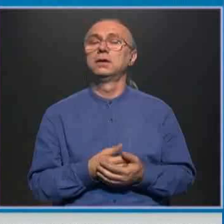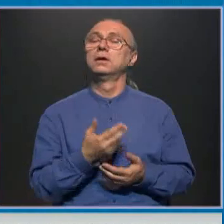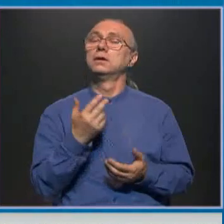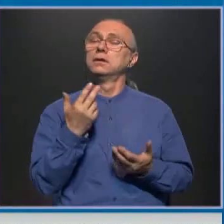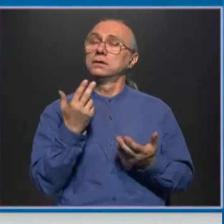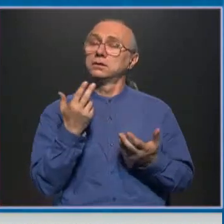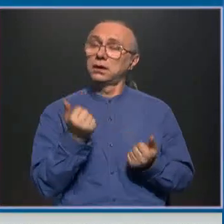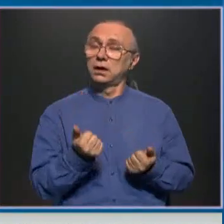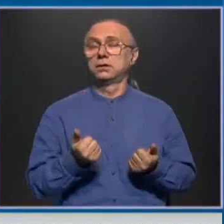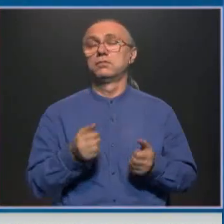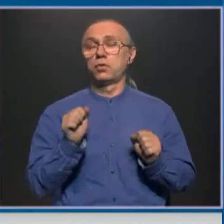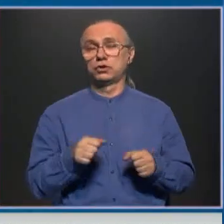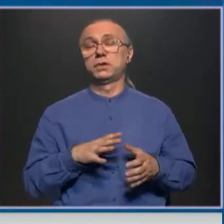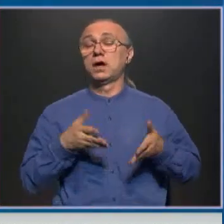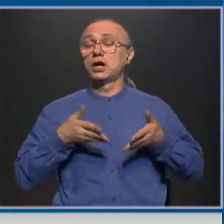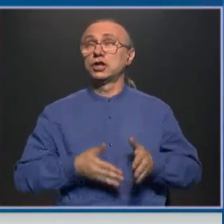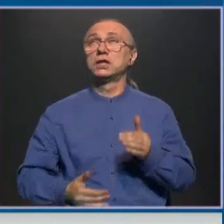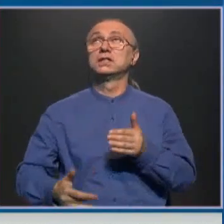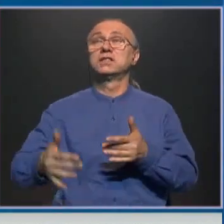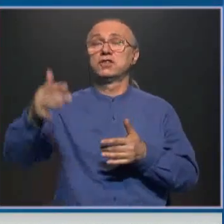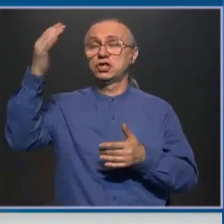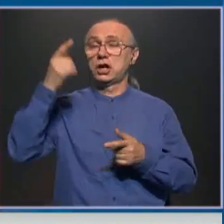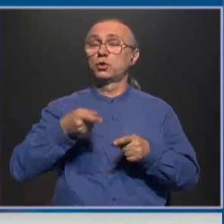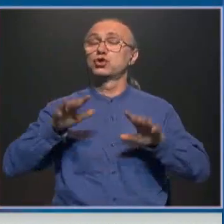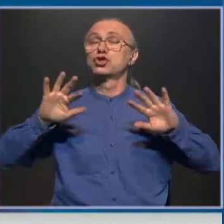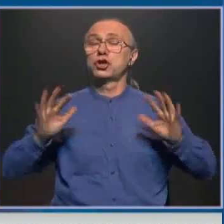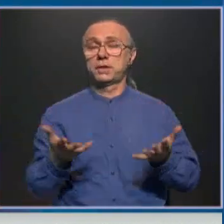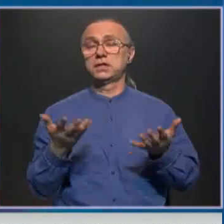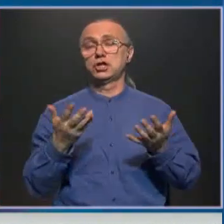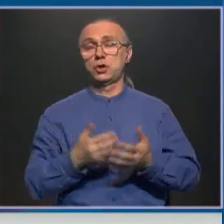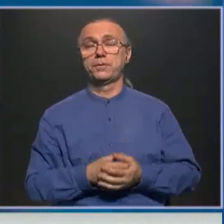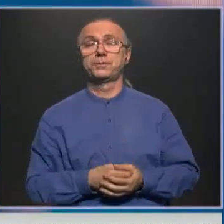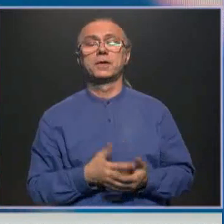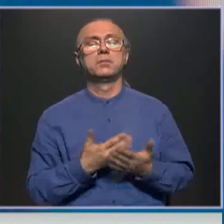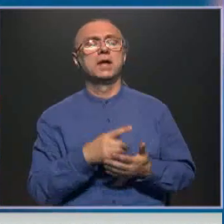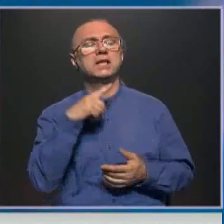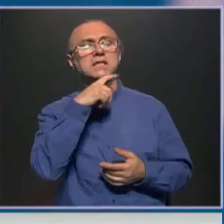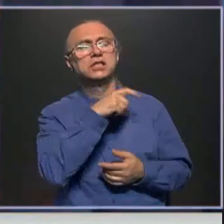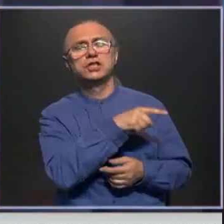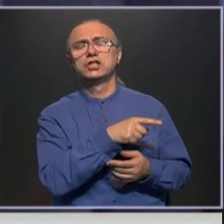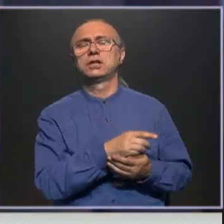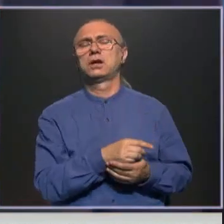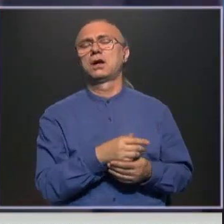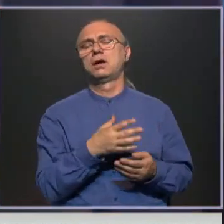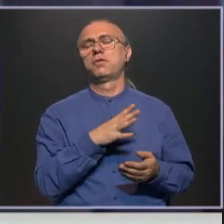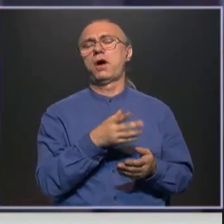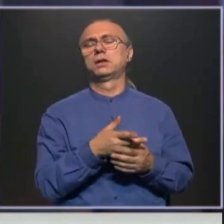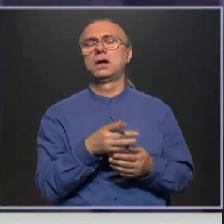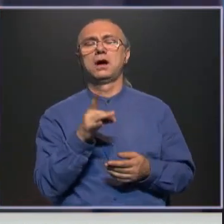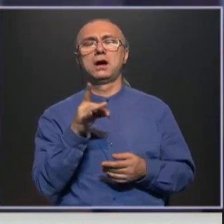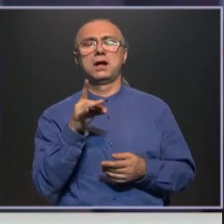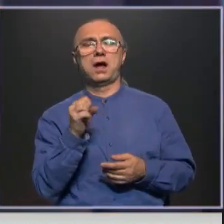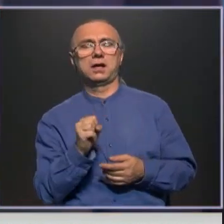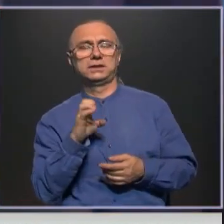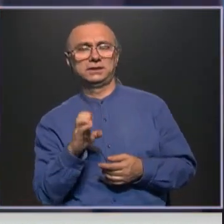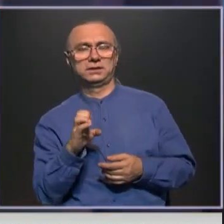уже произошло. Там предлагают, например, какие-нибудь язычники, разные секты, они там раскрещивание. Не получится. Ты,